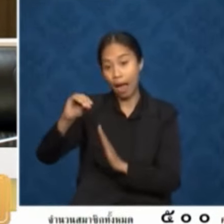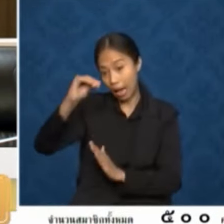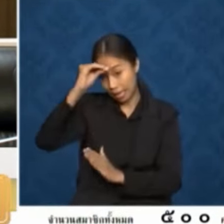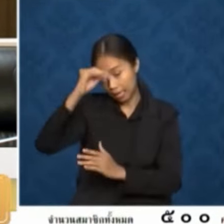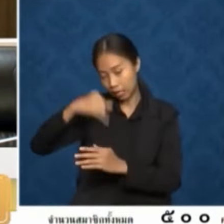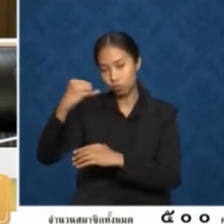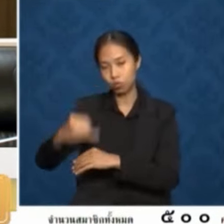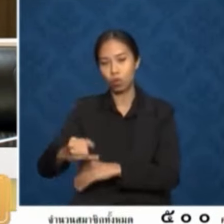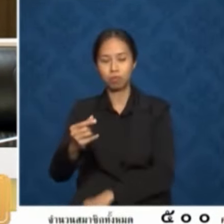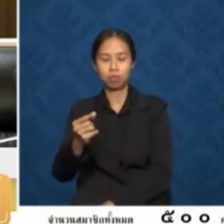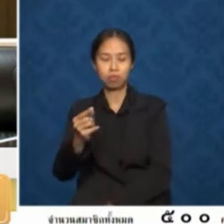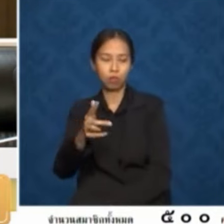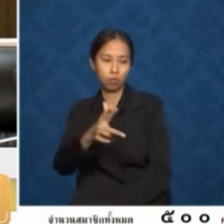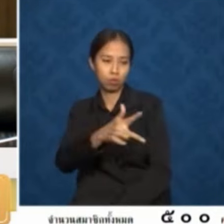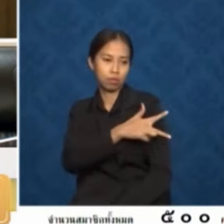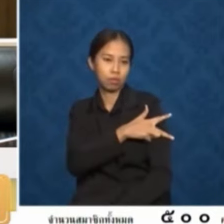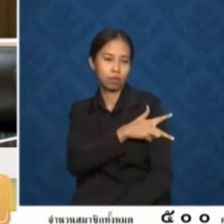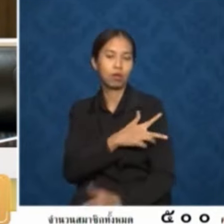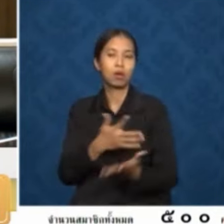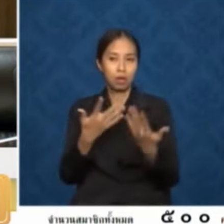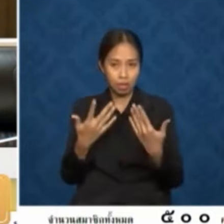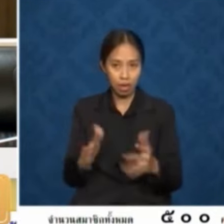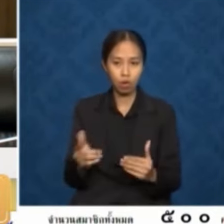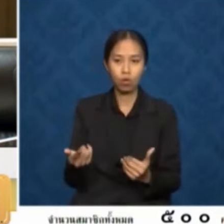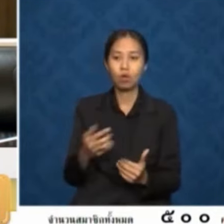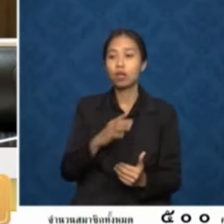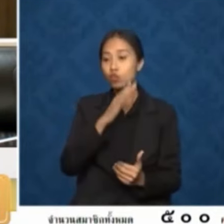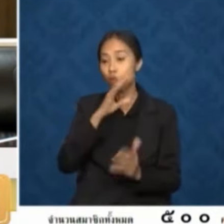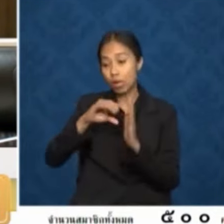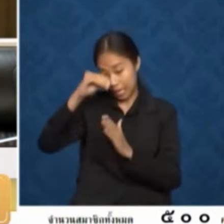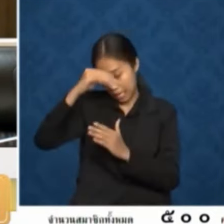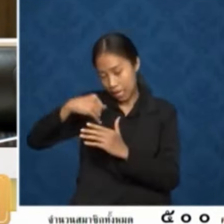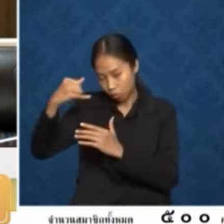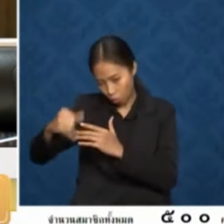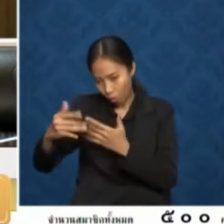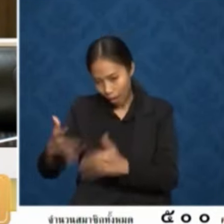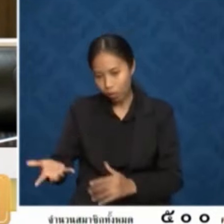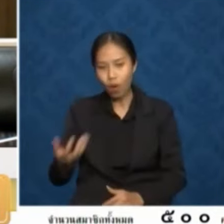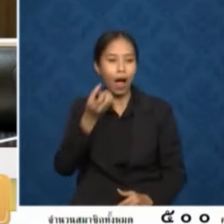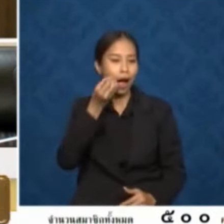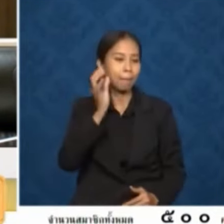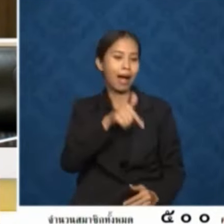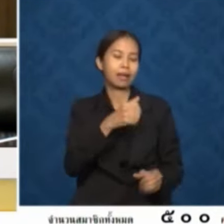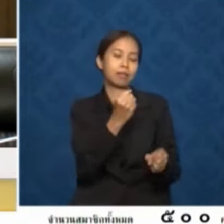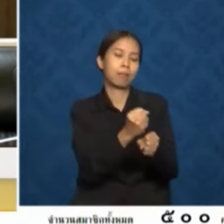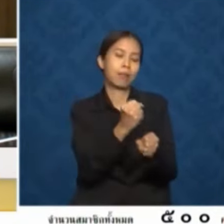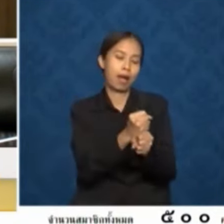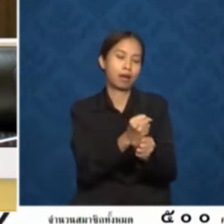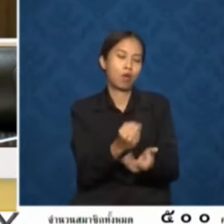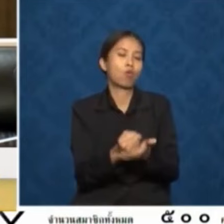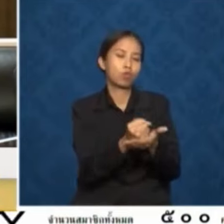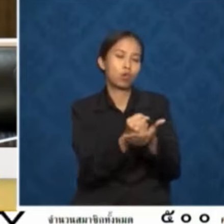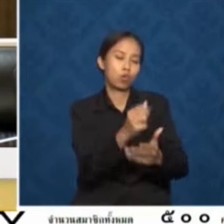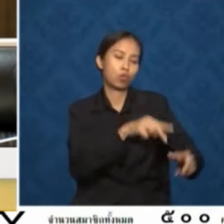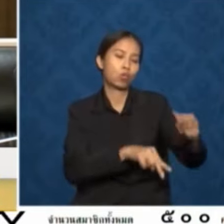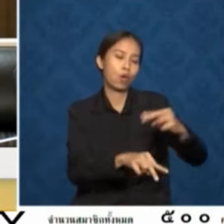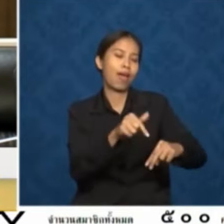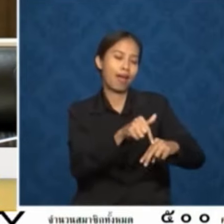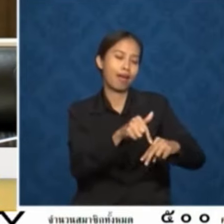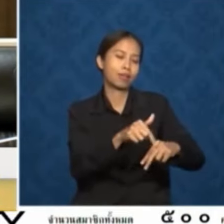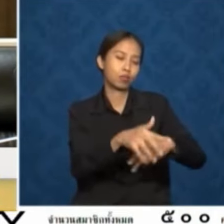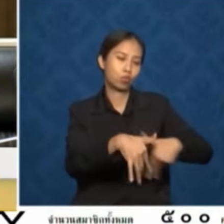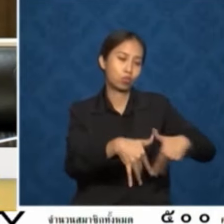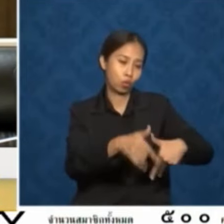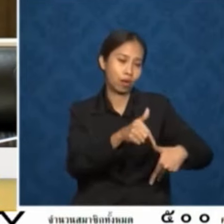จนจบปริญญาเอกแล้วกลับมาพัฒนาถิ่นฐานบ้านเกิดของตัวเองความยากจนจะได้